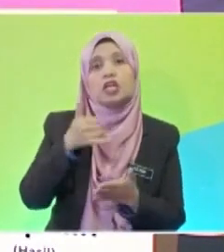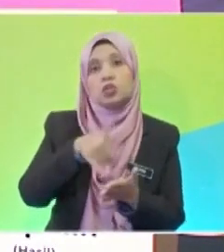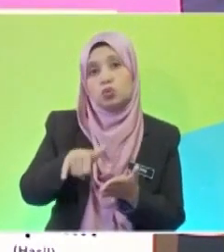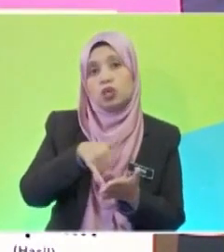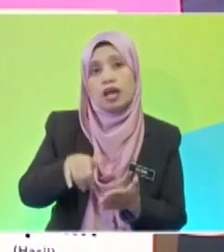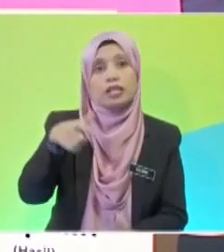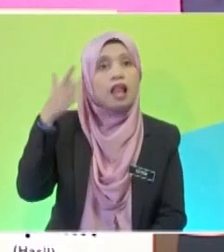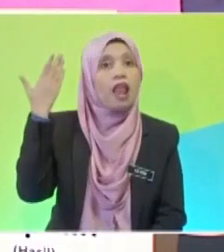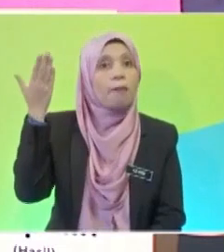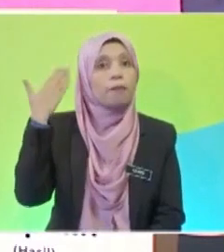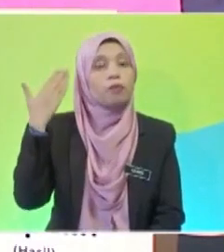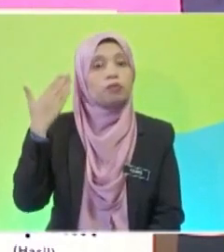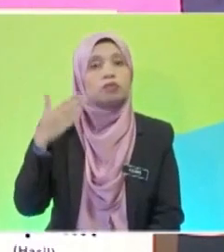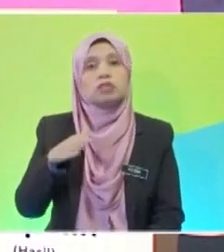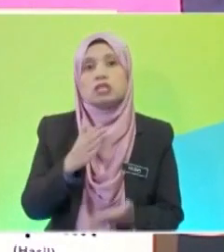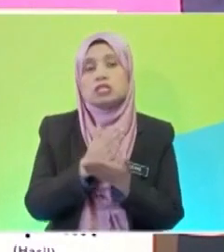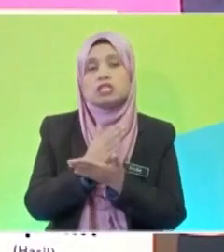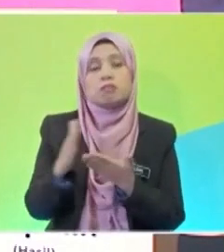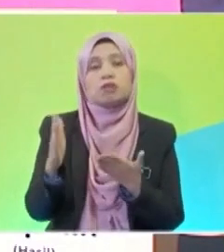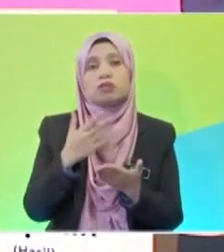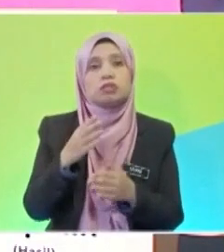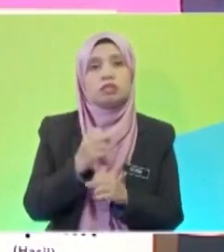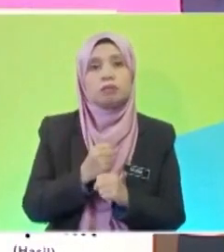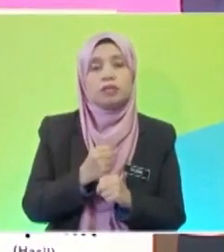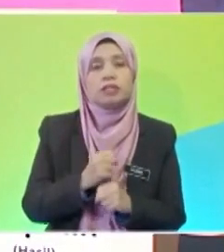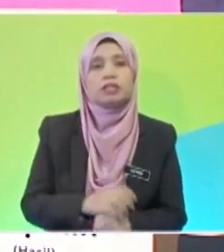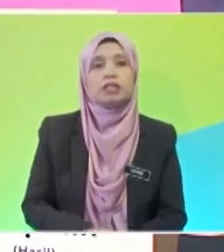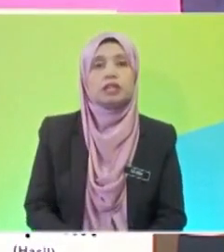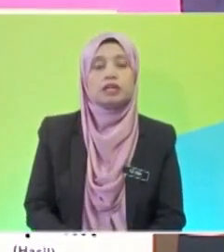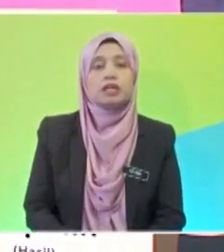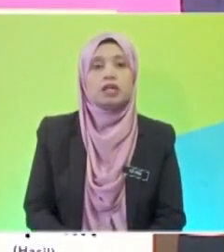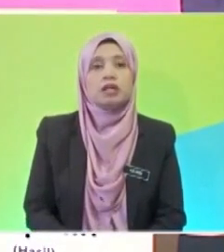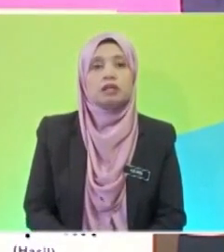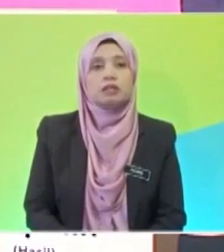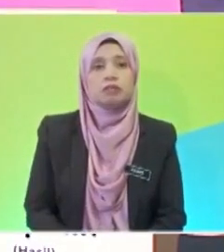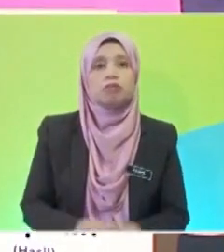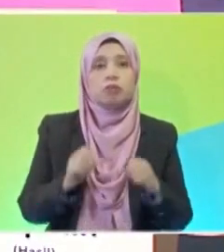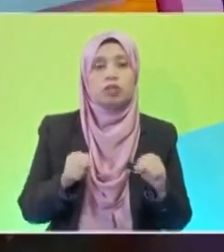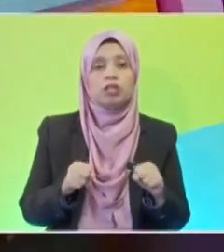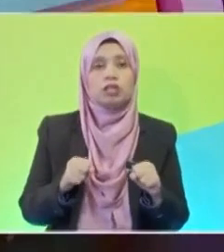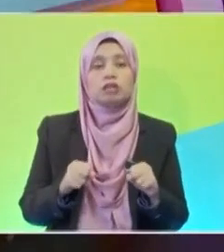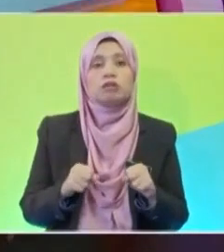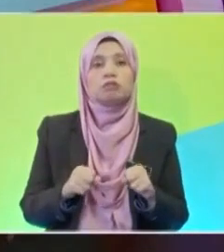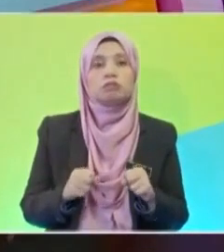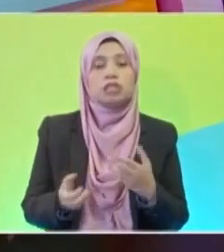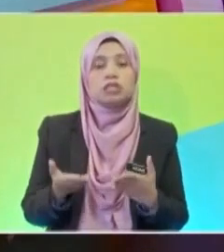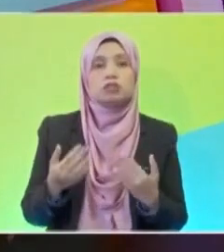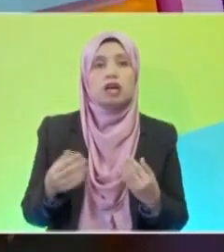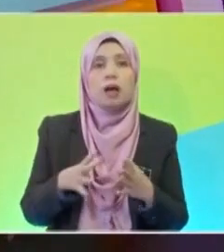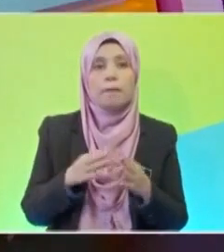2320, separuh tak dapat kutip. Ialah macam-macam kan? Yuran kadang ada yang boleh kutip. Macam hutang lah. Boleh kutip, tak boleh kutip. Tahu-tahu murid dah habis